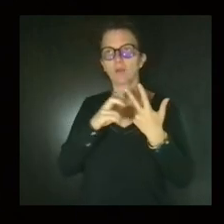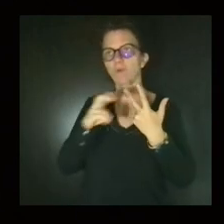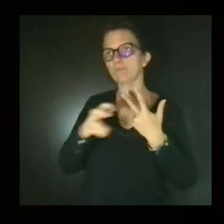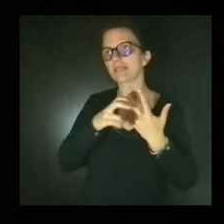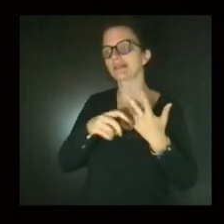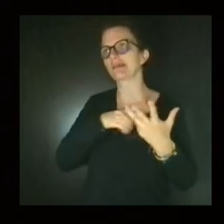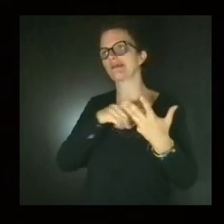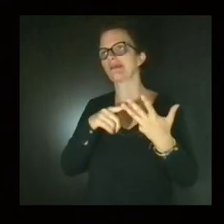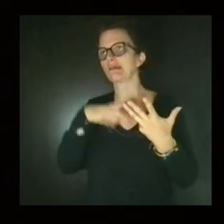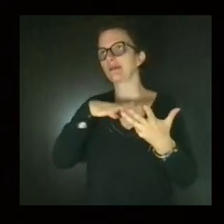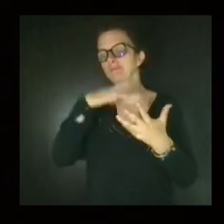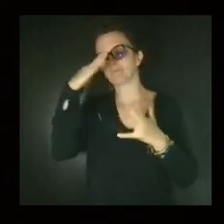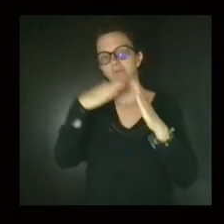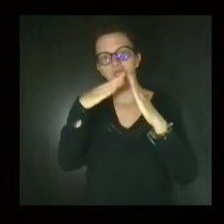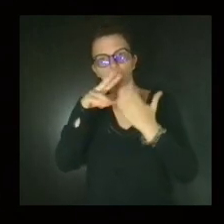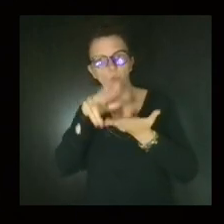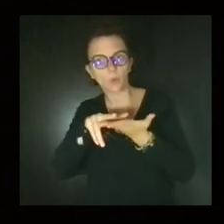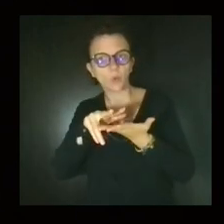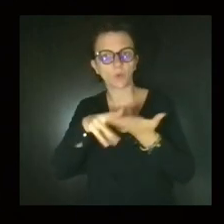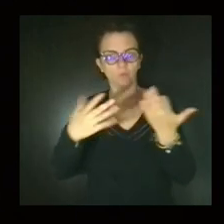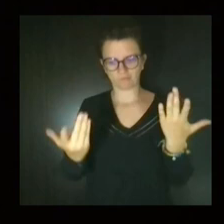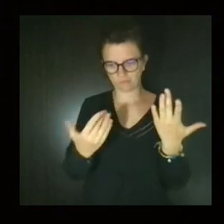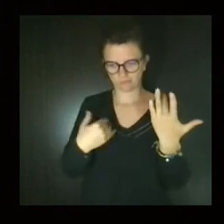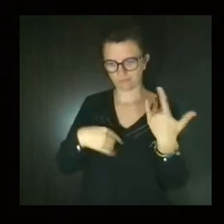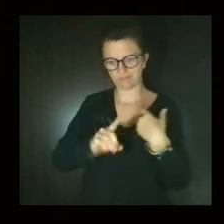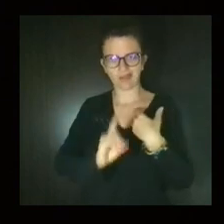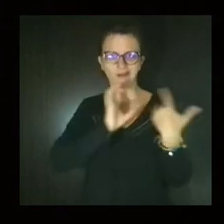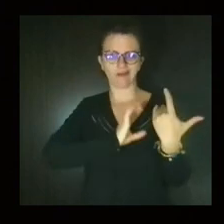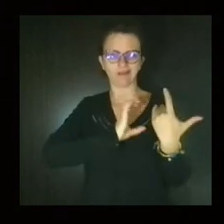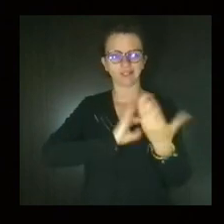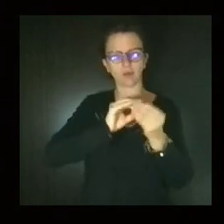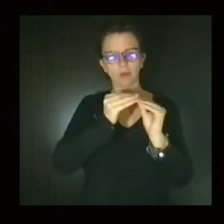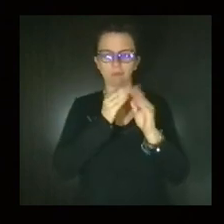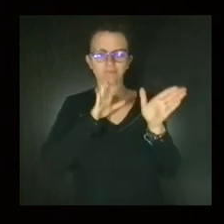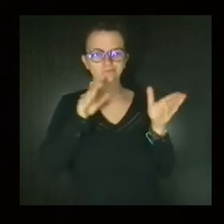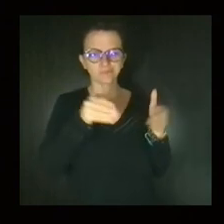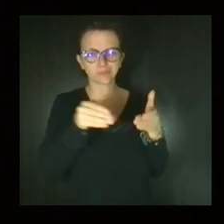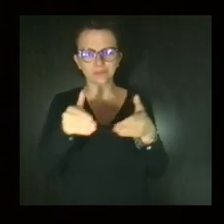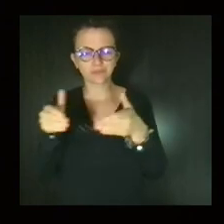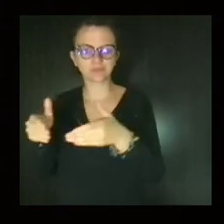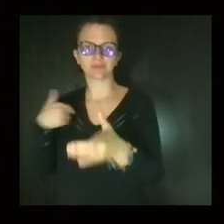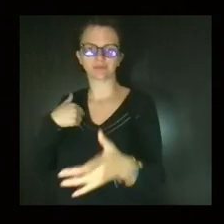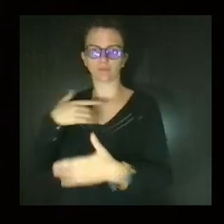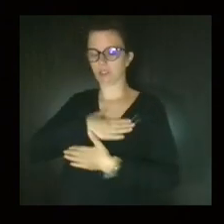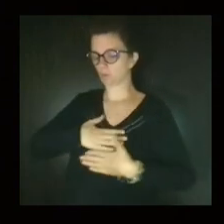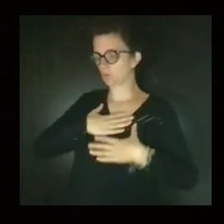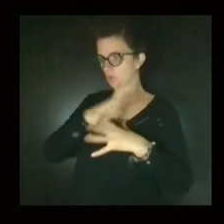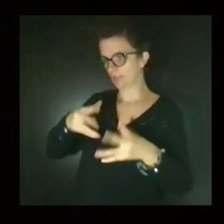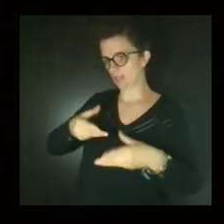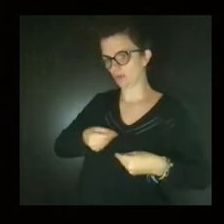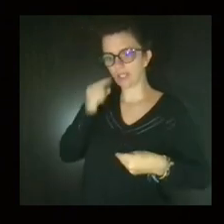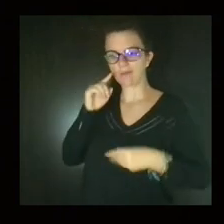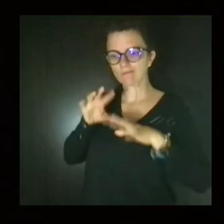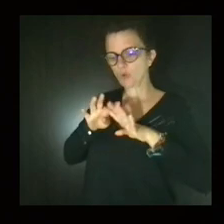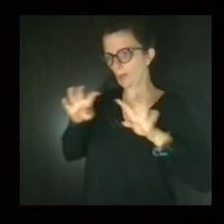et à l'habitat. Mais bon, on va essayer de serrer un peu les problèmes. Je suis donc très heureuse d'accueillir pour cette table